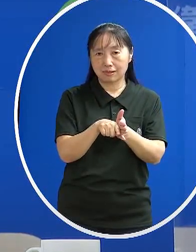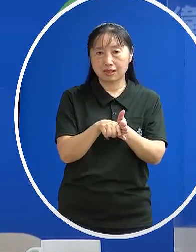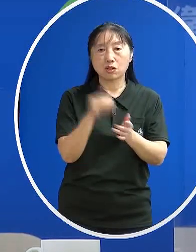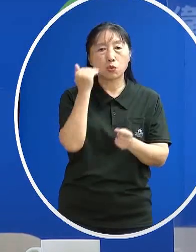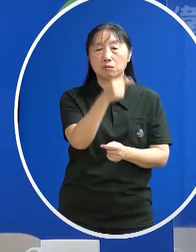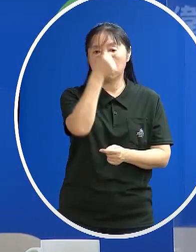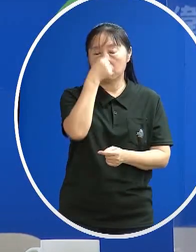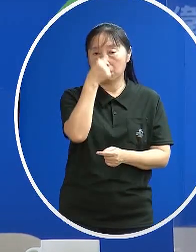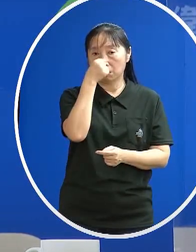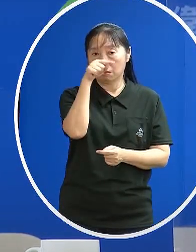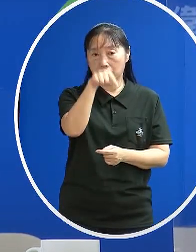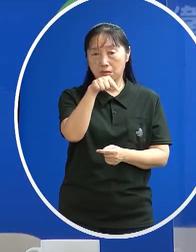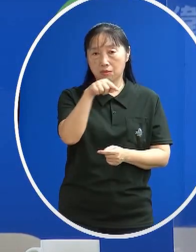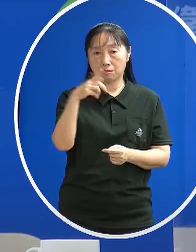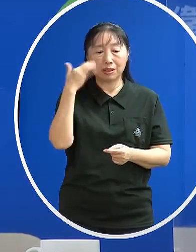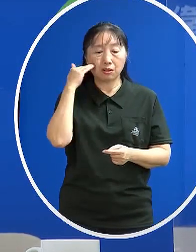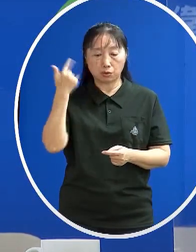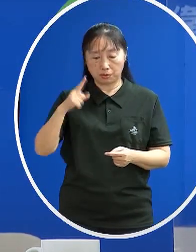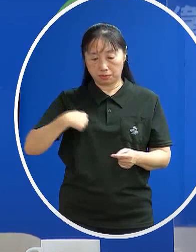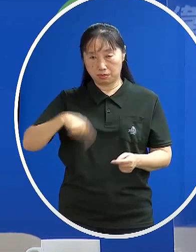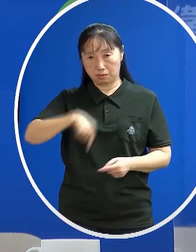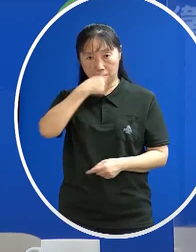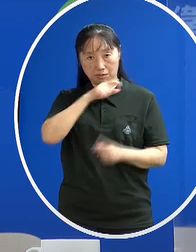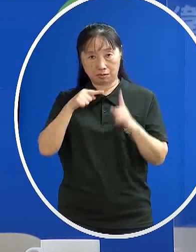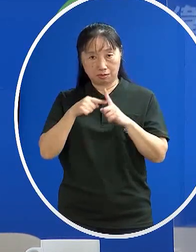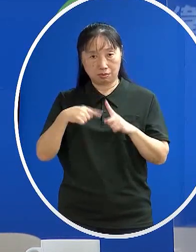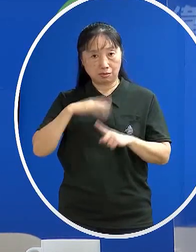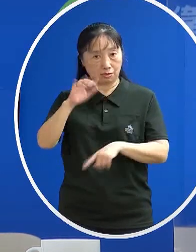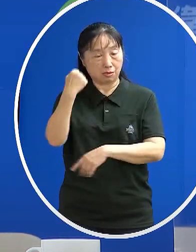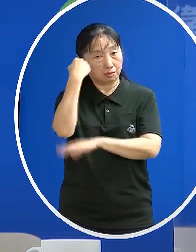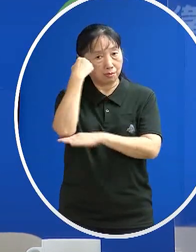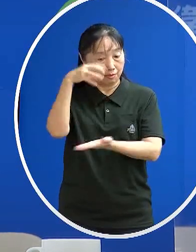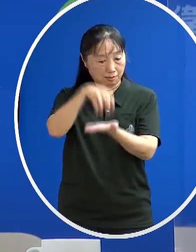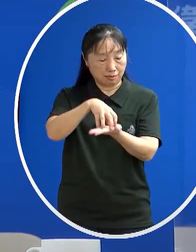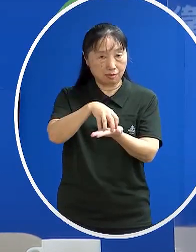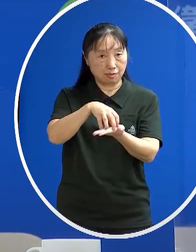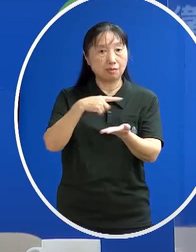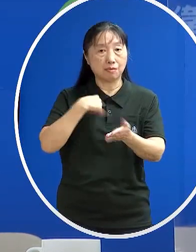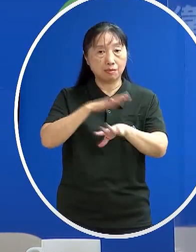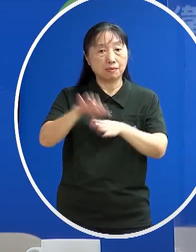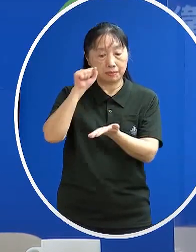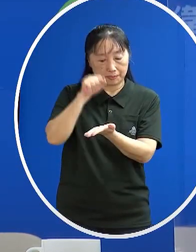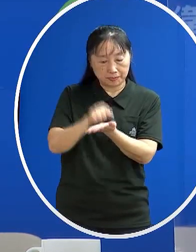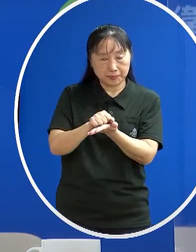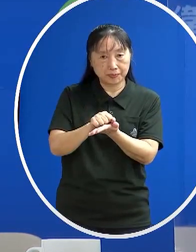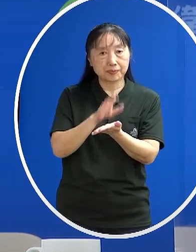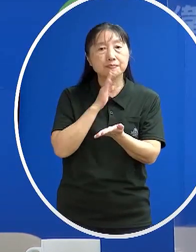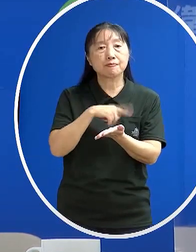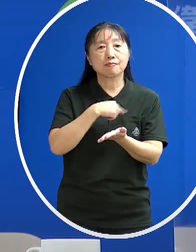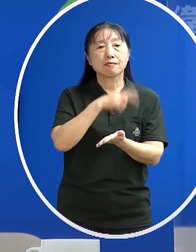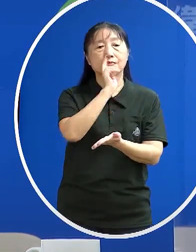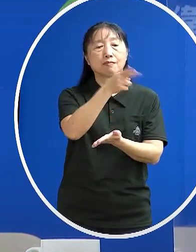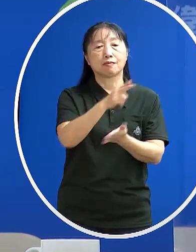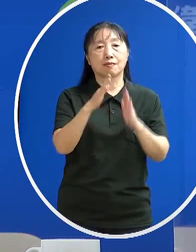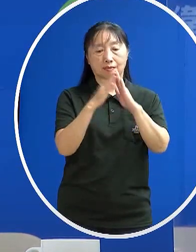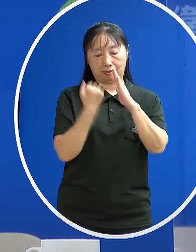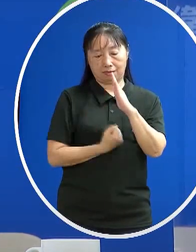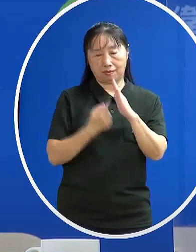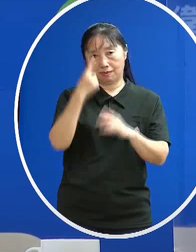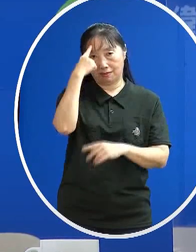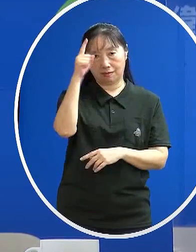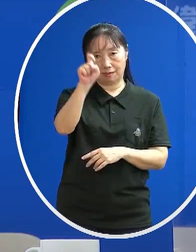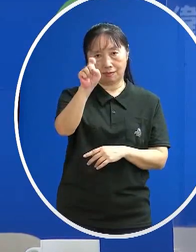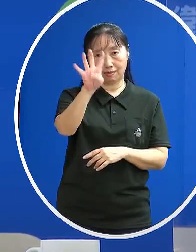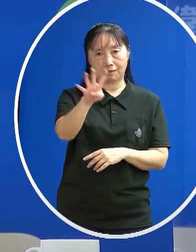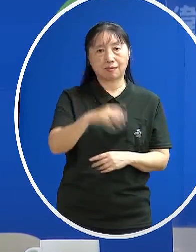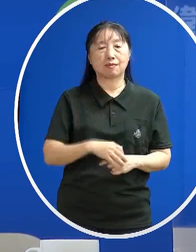国人国人跟有居留证的那基本上我们入境检疫14天嘛那是外